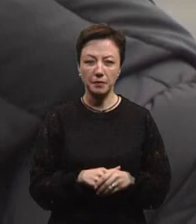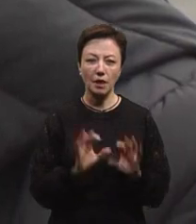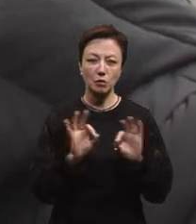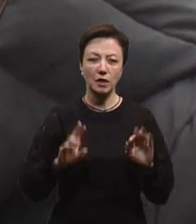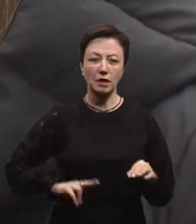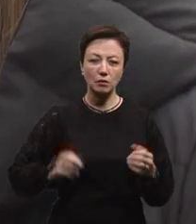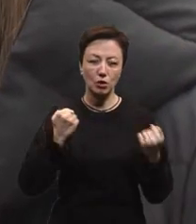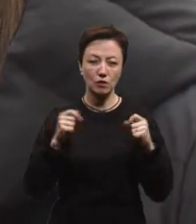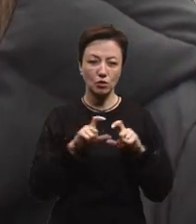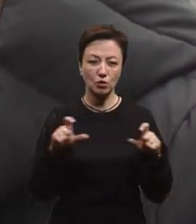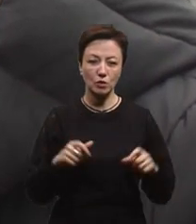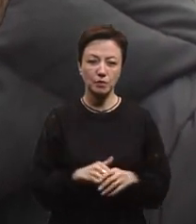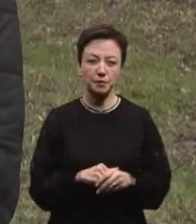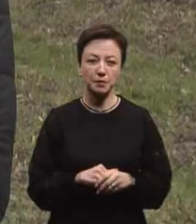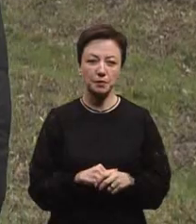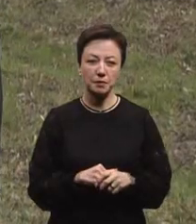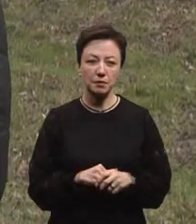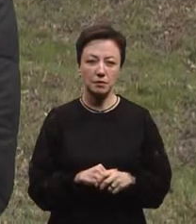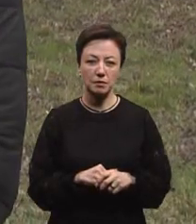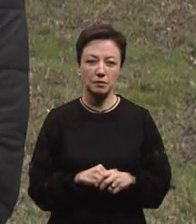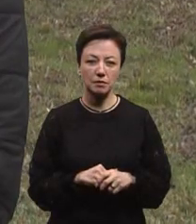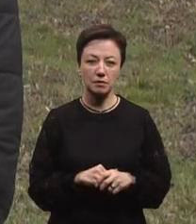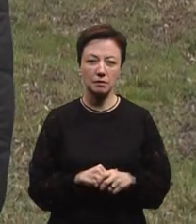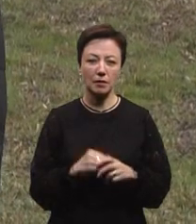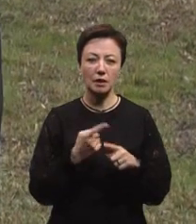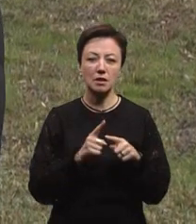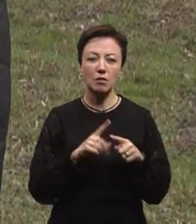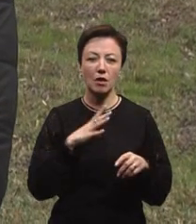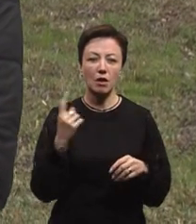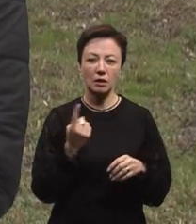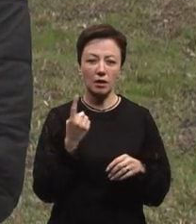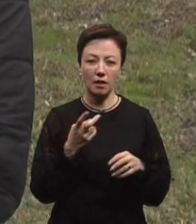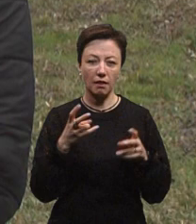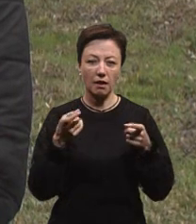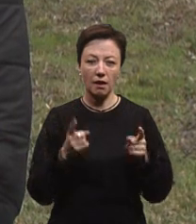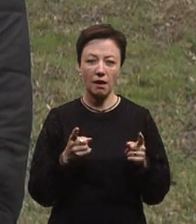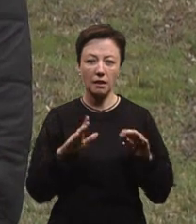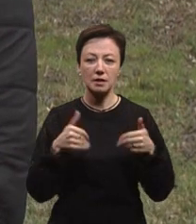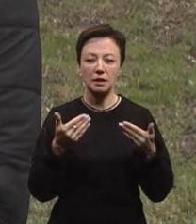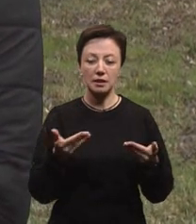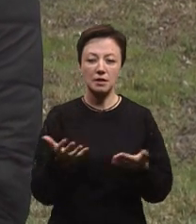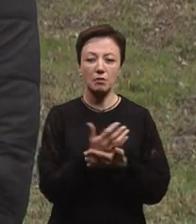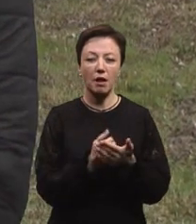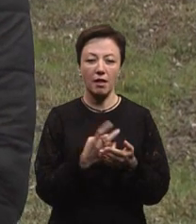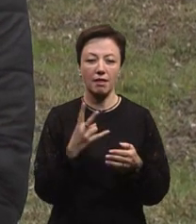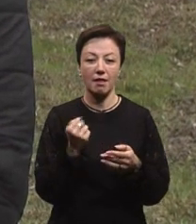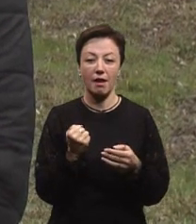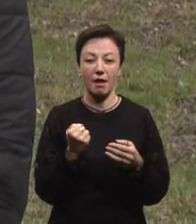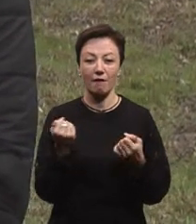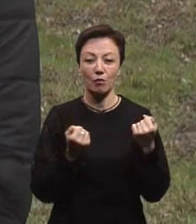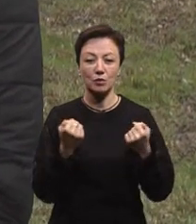директорка спортивної школи Олеся закуренко Це була одна з таких здається нереальних ініціатив на зібрати на автомобіль